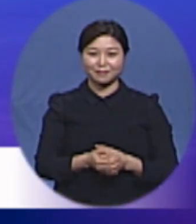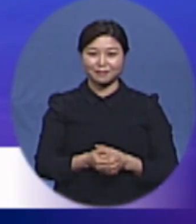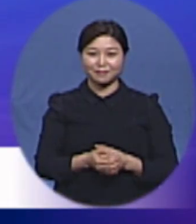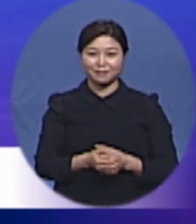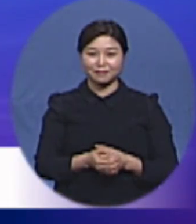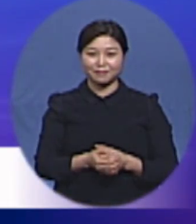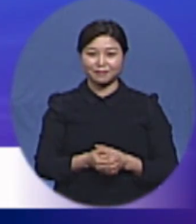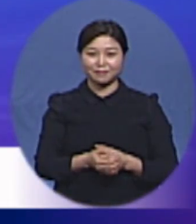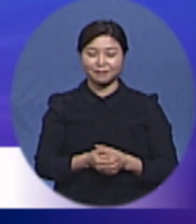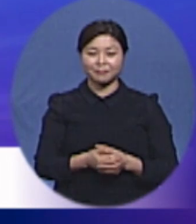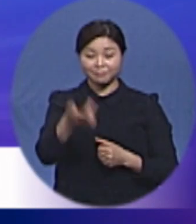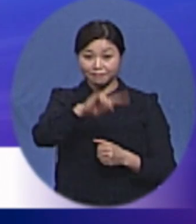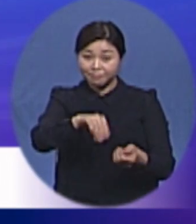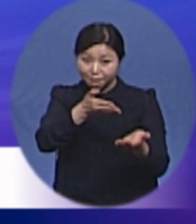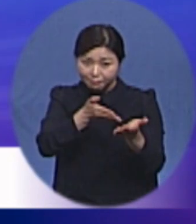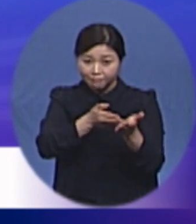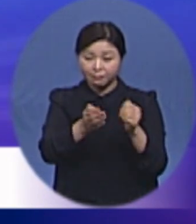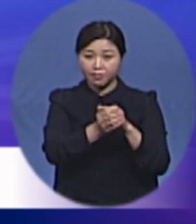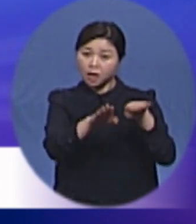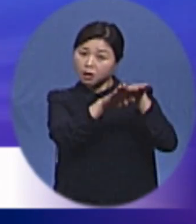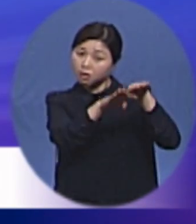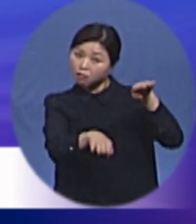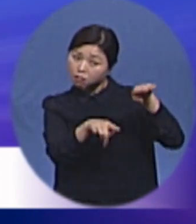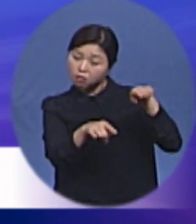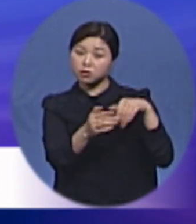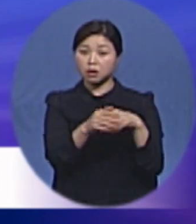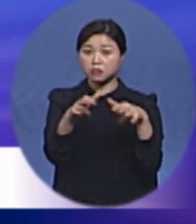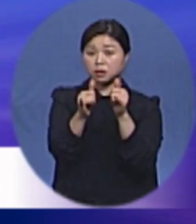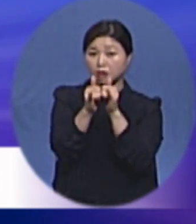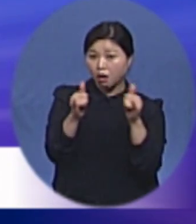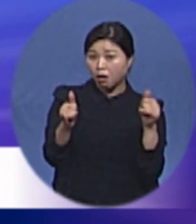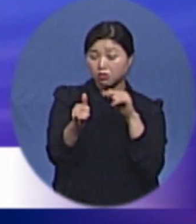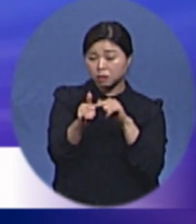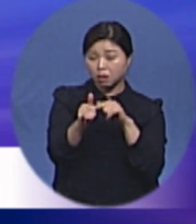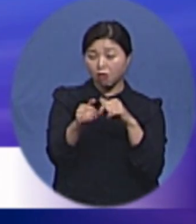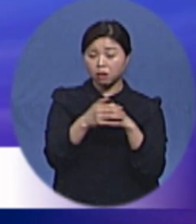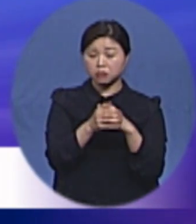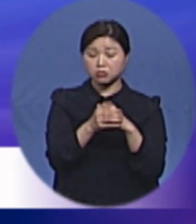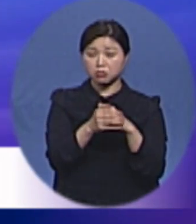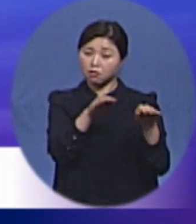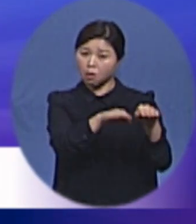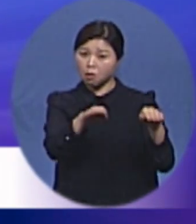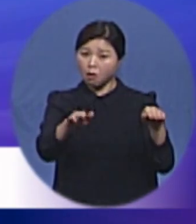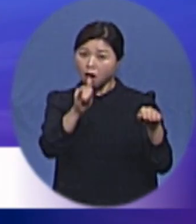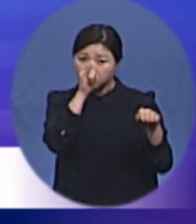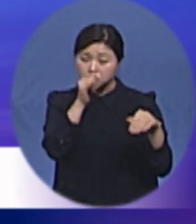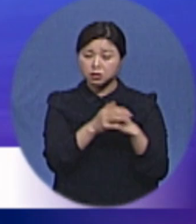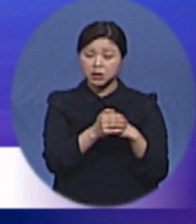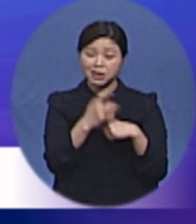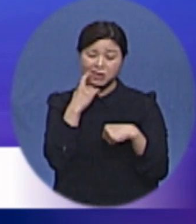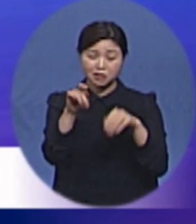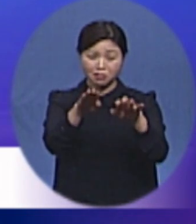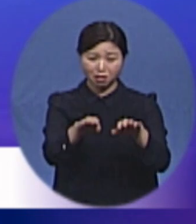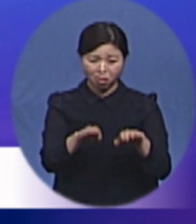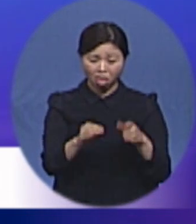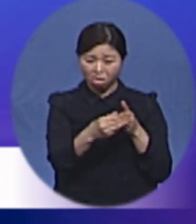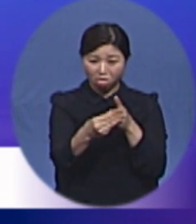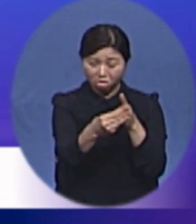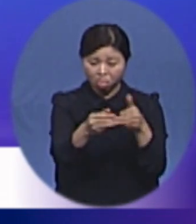다음 뉴스입니다. 경사진 곳에 장애인 전용 주차구역이 있고 점자 유도 블록이 제대로 설치되지 않아